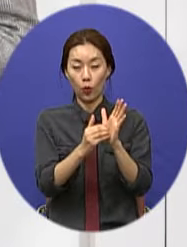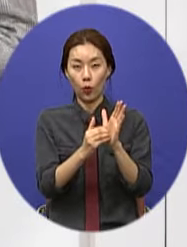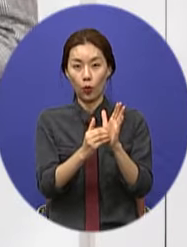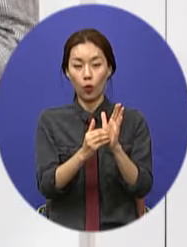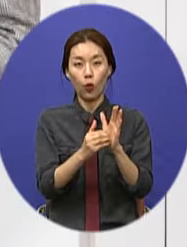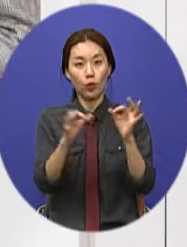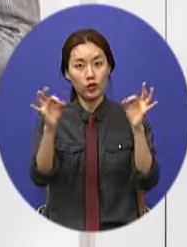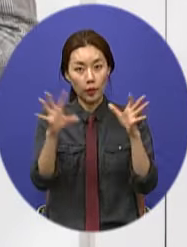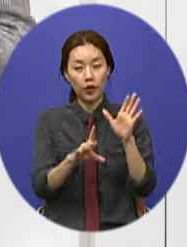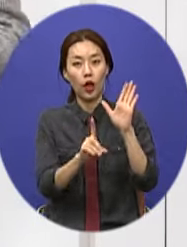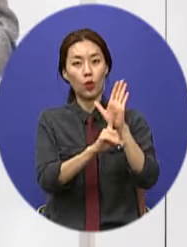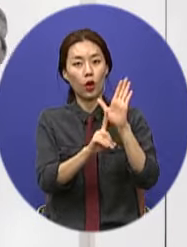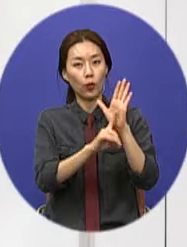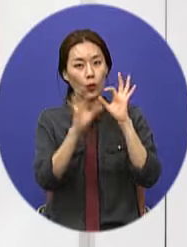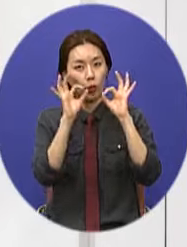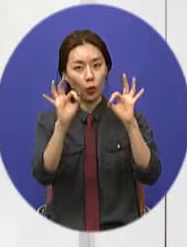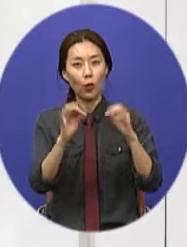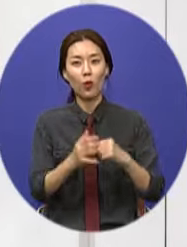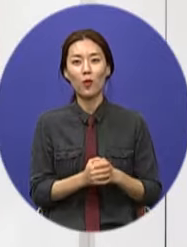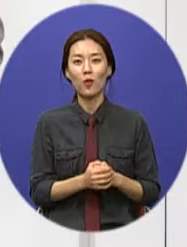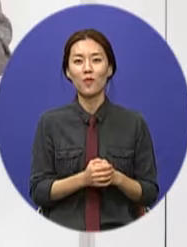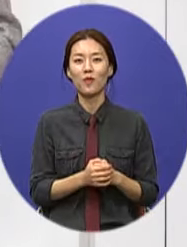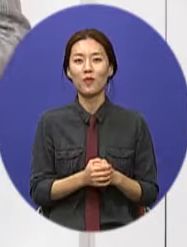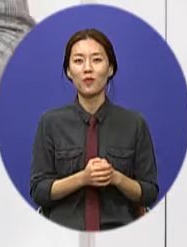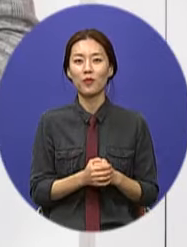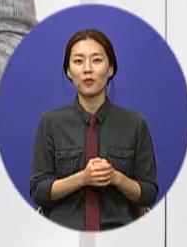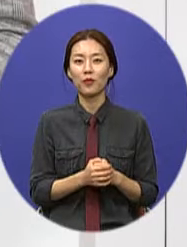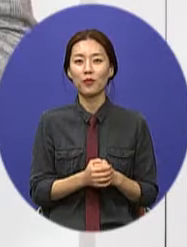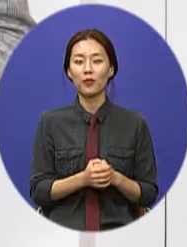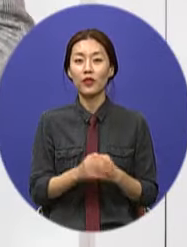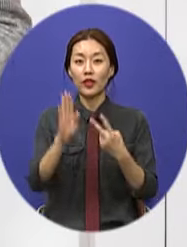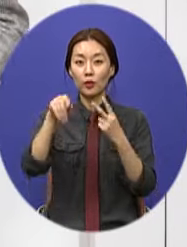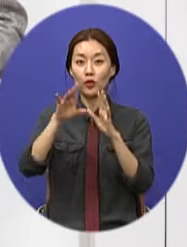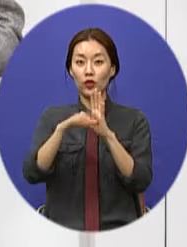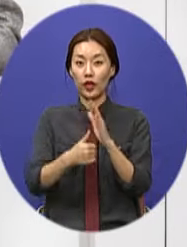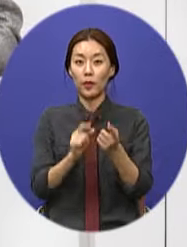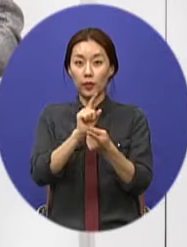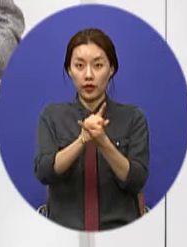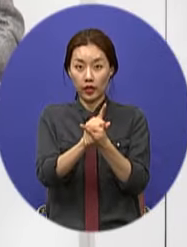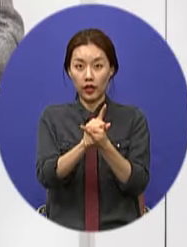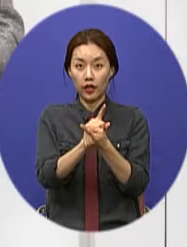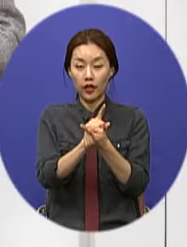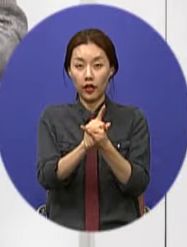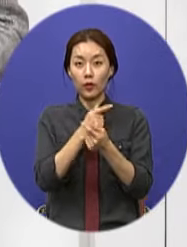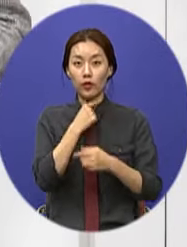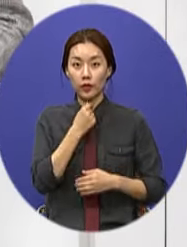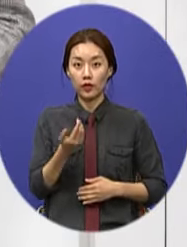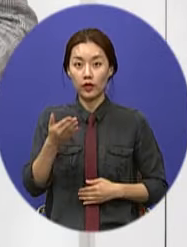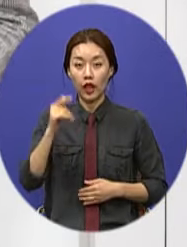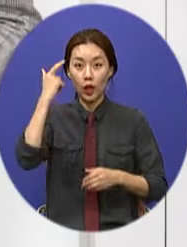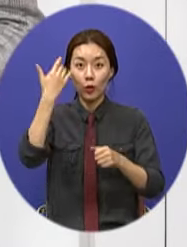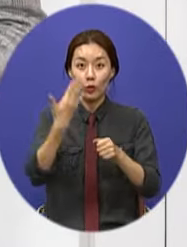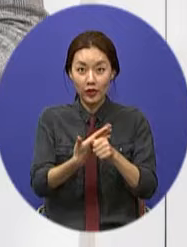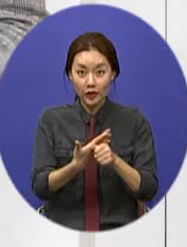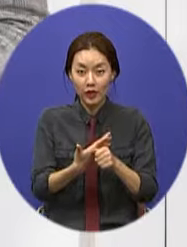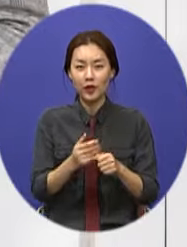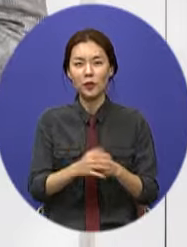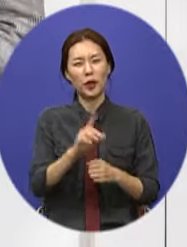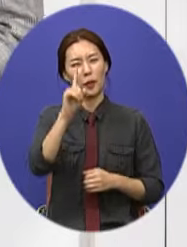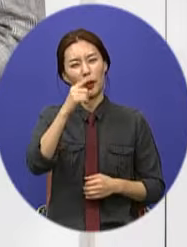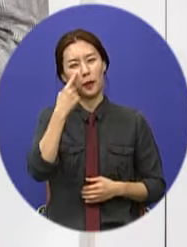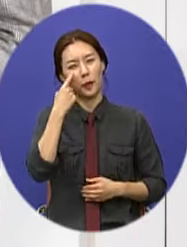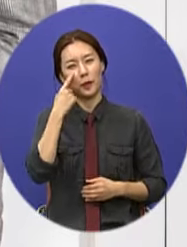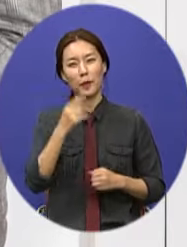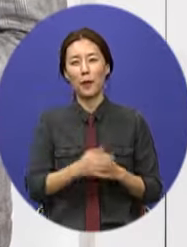광고도 잠시 보고 네. 네 그리고 후반전에 다시 돌아올 텐데 네. 뭐 또 퀴즈 내라고요? 네, 퀴즈 한번 하고